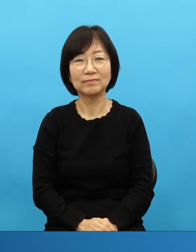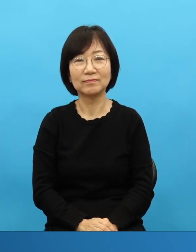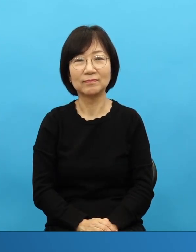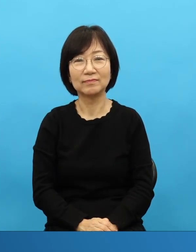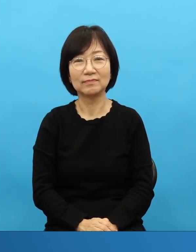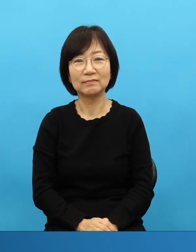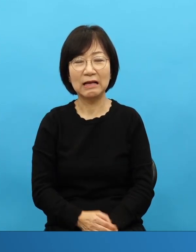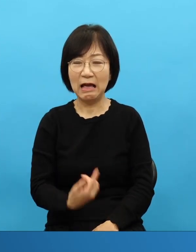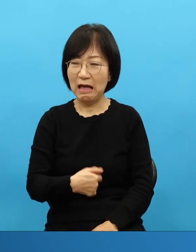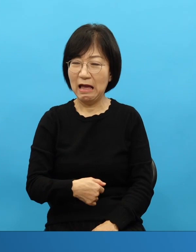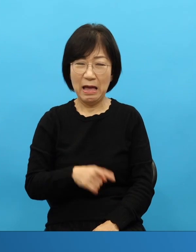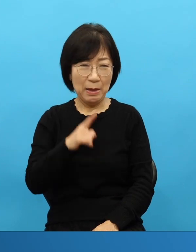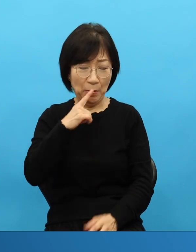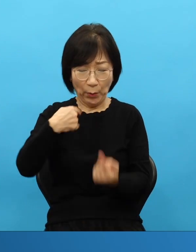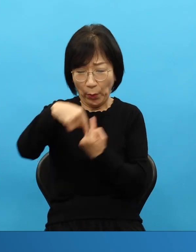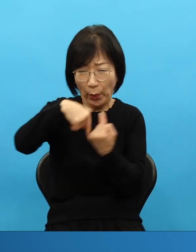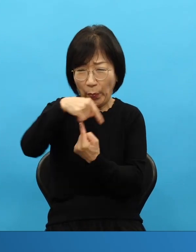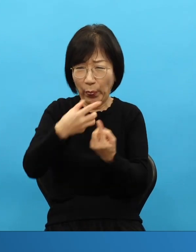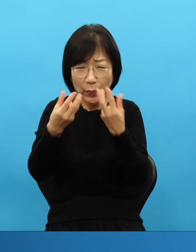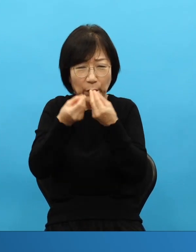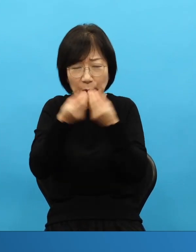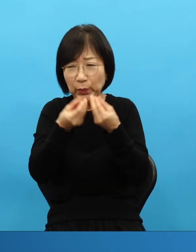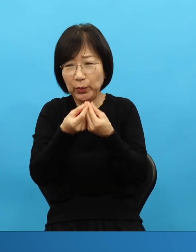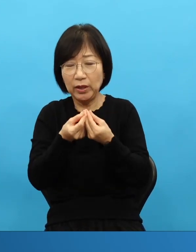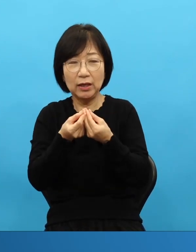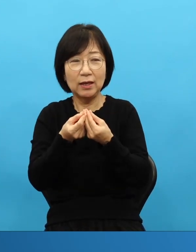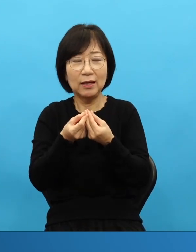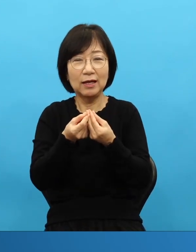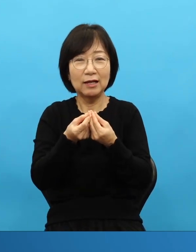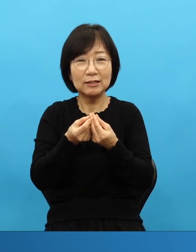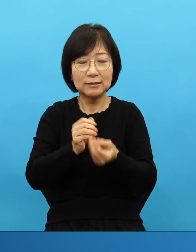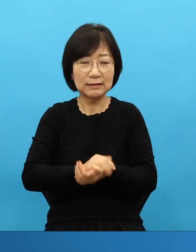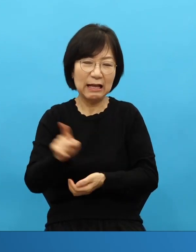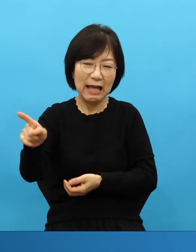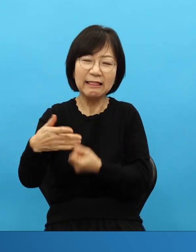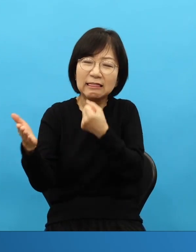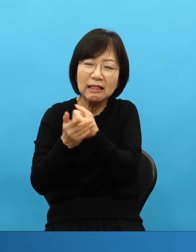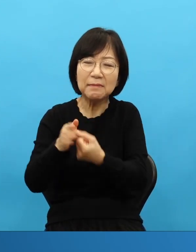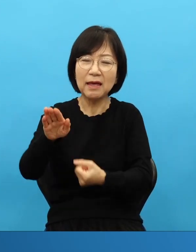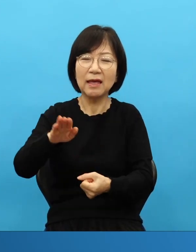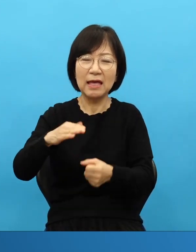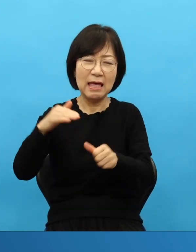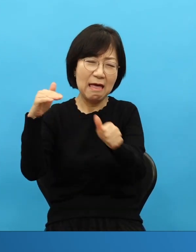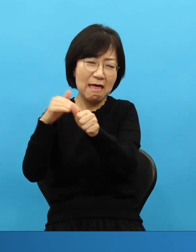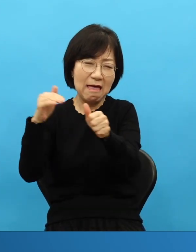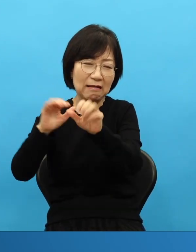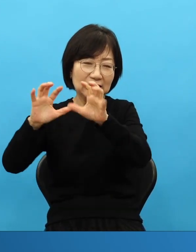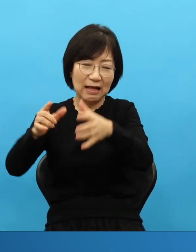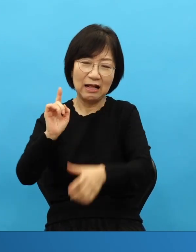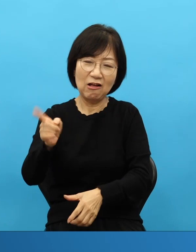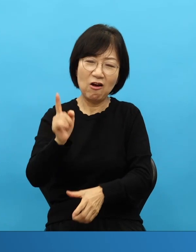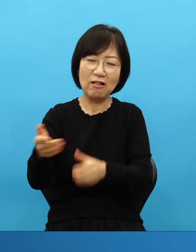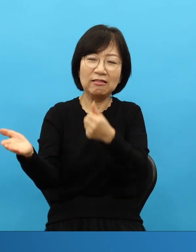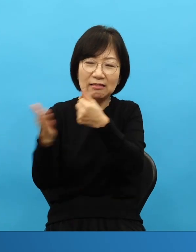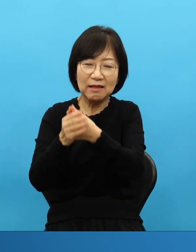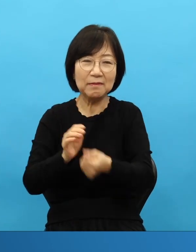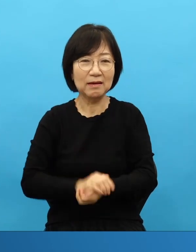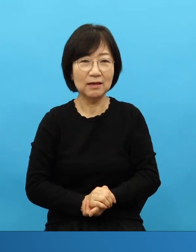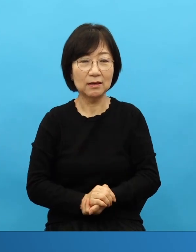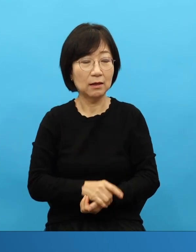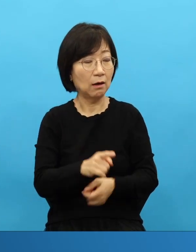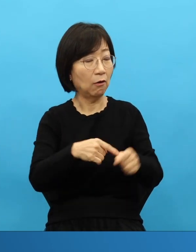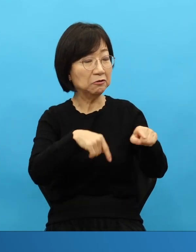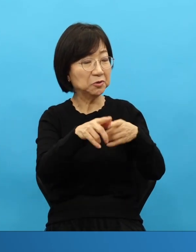계속 핑계댄 거예요. They kept on making excuses. 블레셋 때문에 Oh, because of Philistia. 모든 지도자가 블레셋